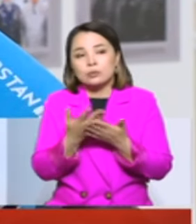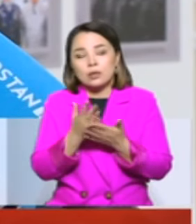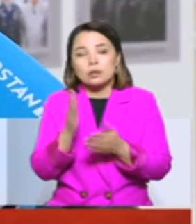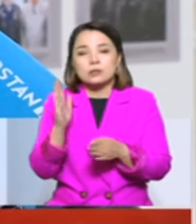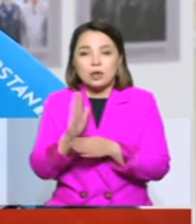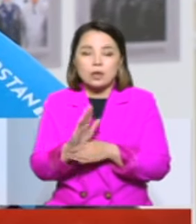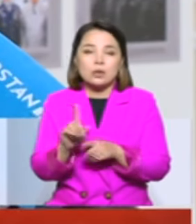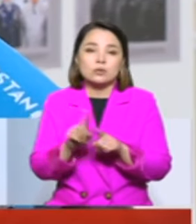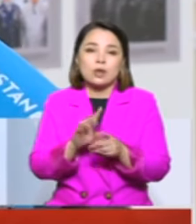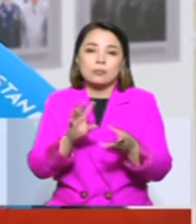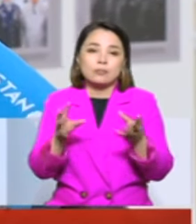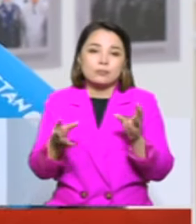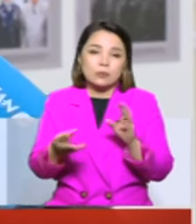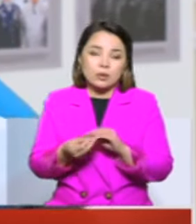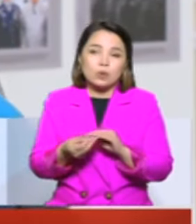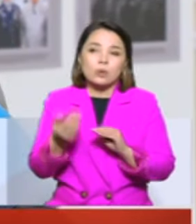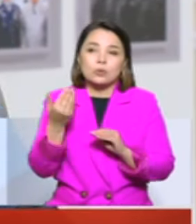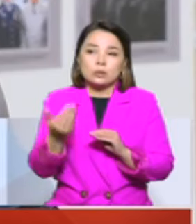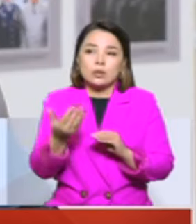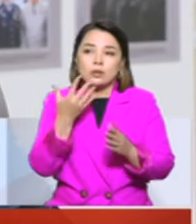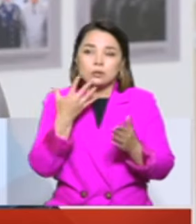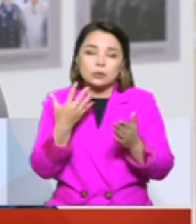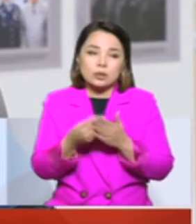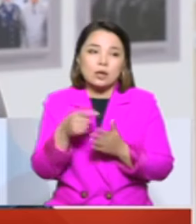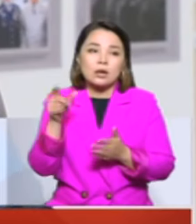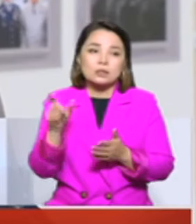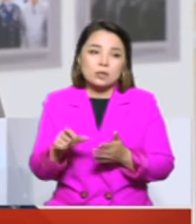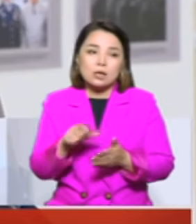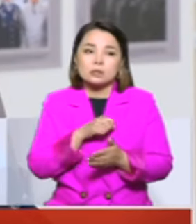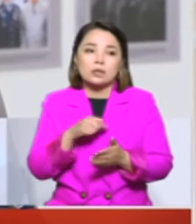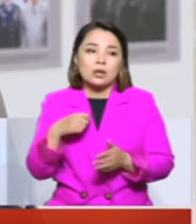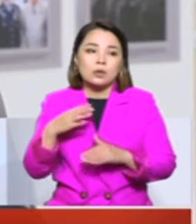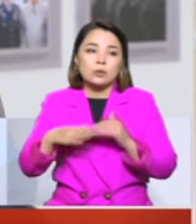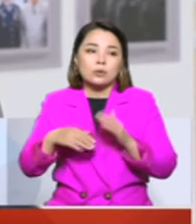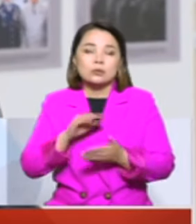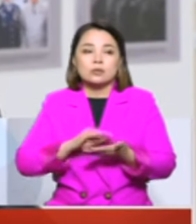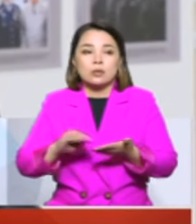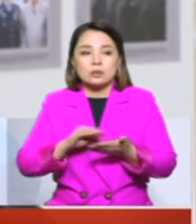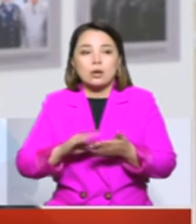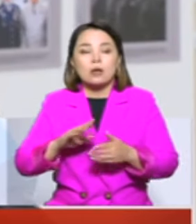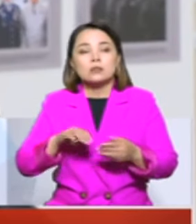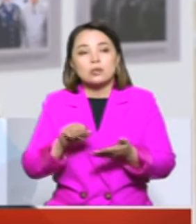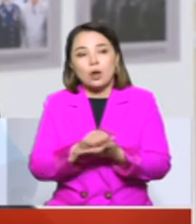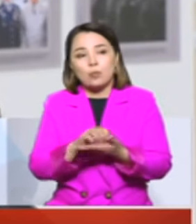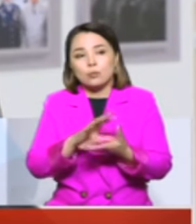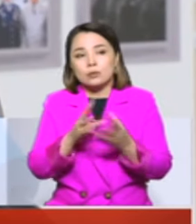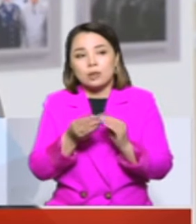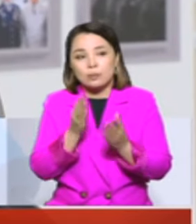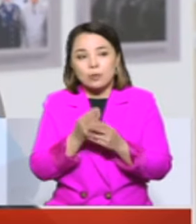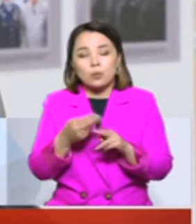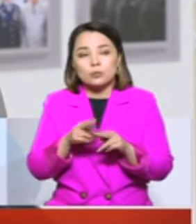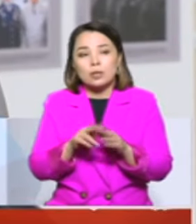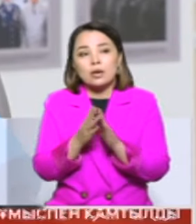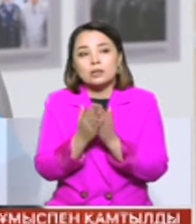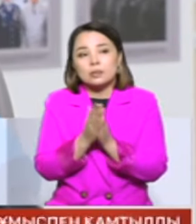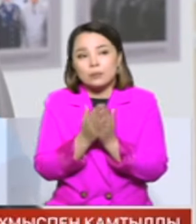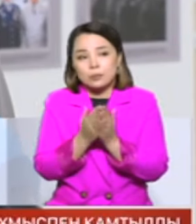бар, жарлықтар бар, олардың ол кісінің өзінің қолының астан шыққан документтер бар. Ол